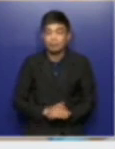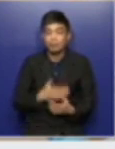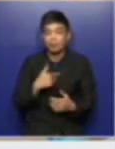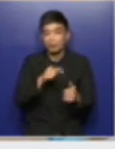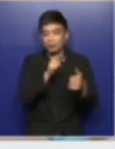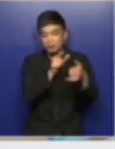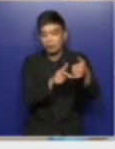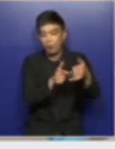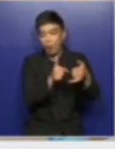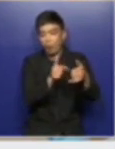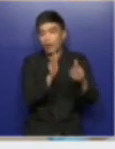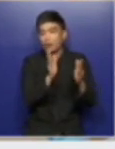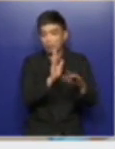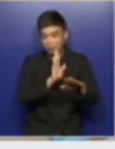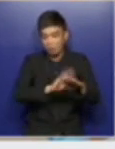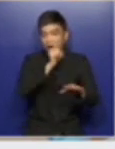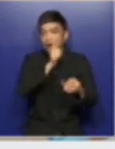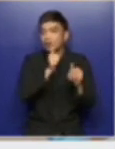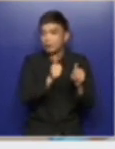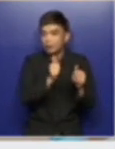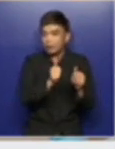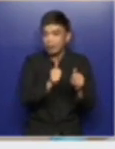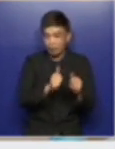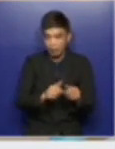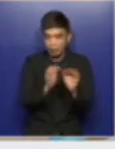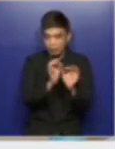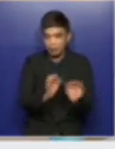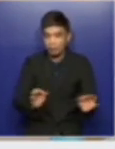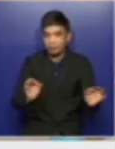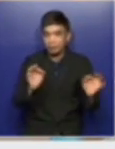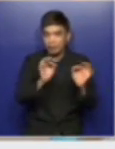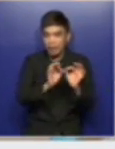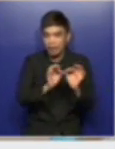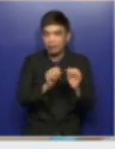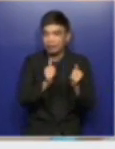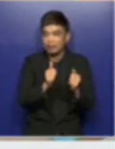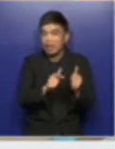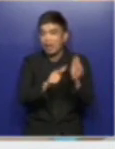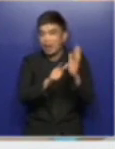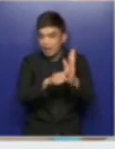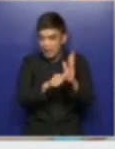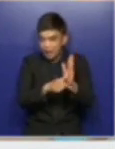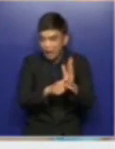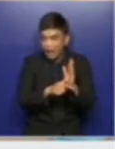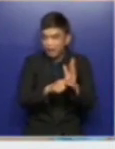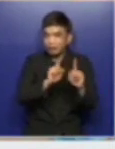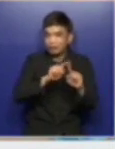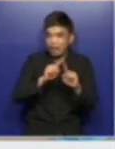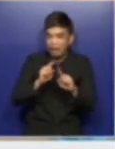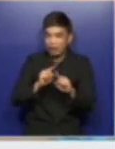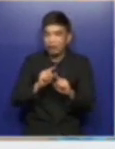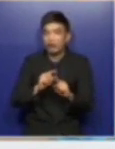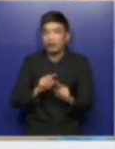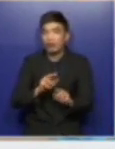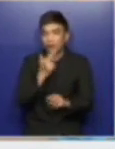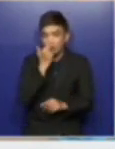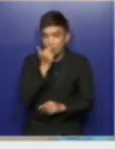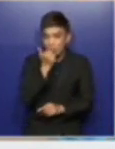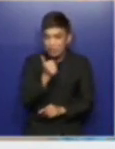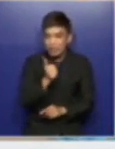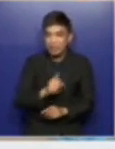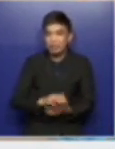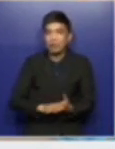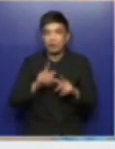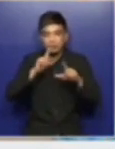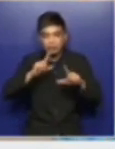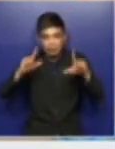ท่านงานนี้เป็นงานใหญ่ครับท่านเลขาก็เสี่ยงพอสมควรที่จะเอาชื่อเสียงทั้งหมดมาเป็นเดิมพันในการท